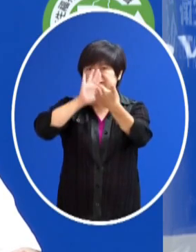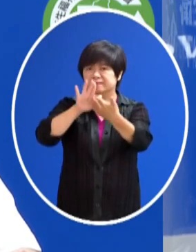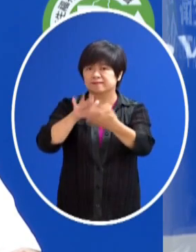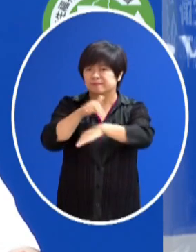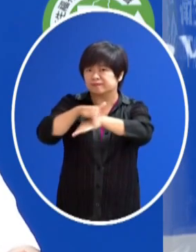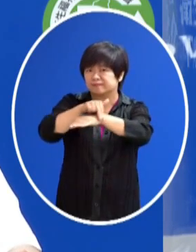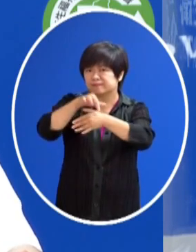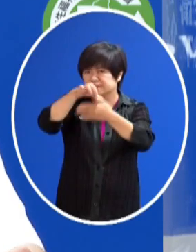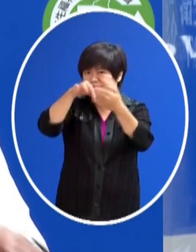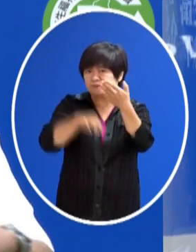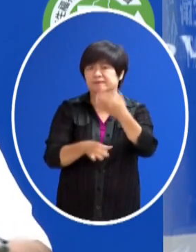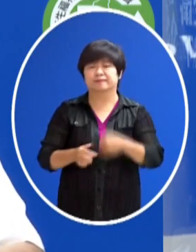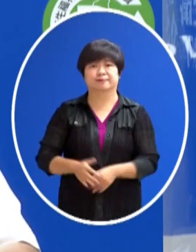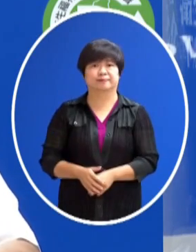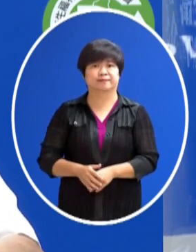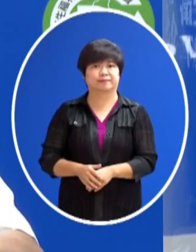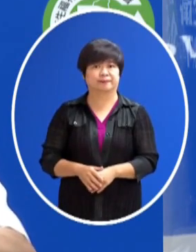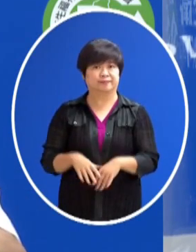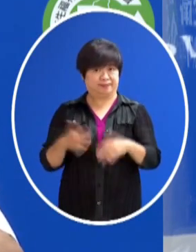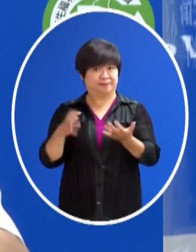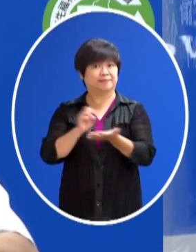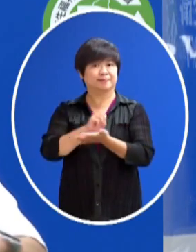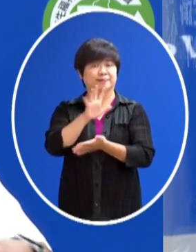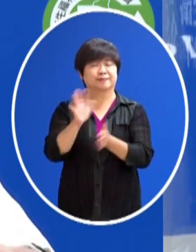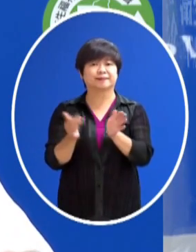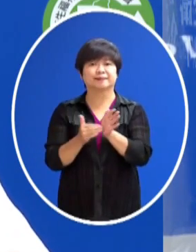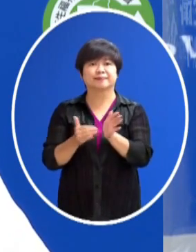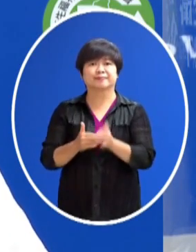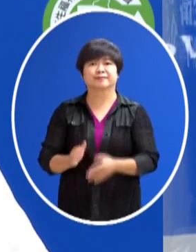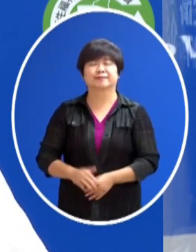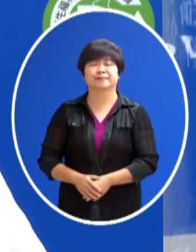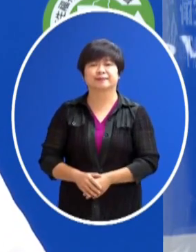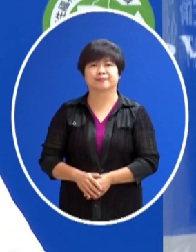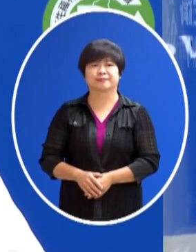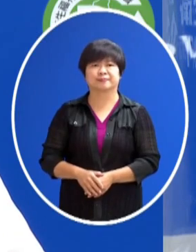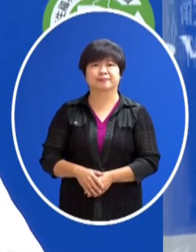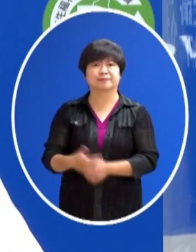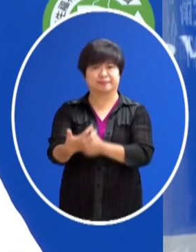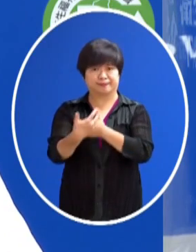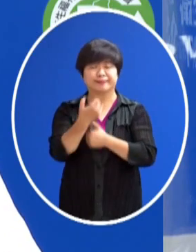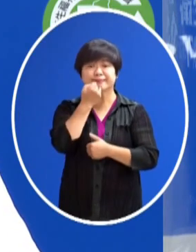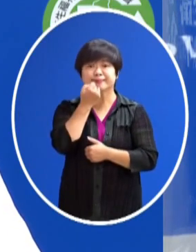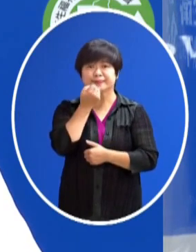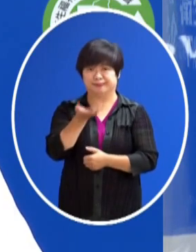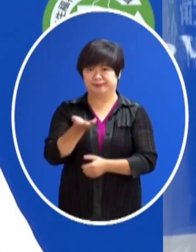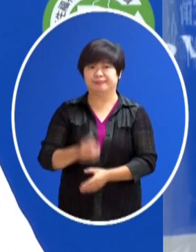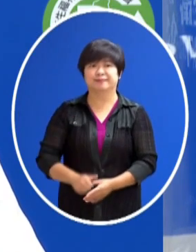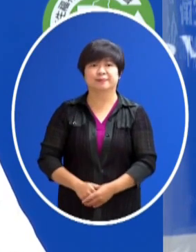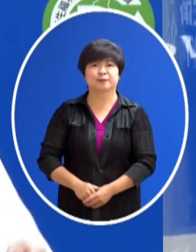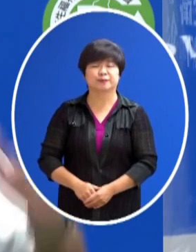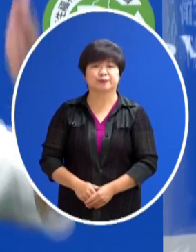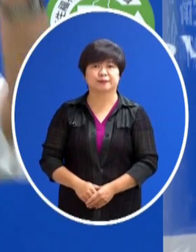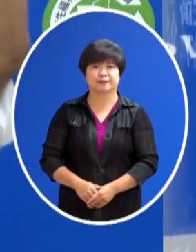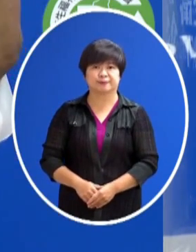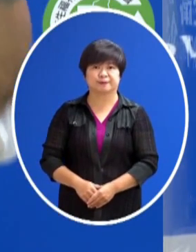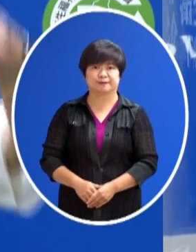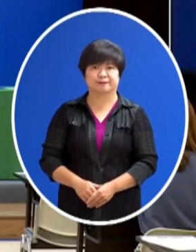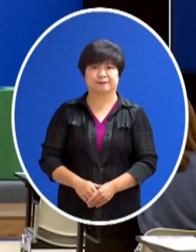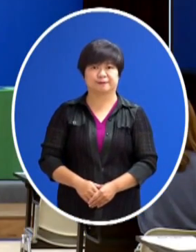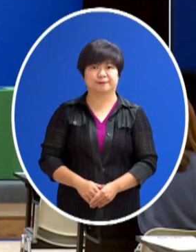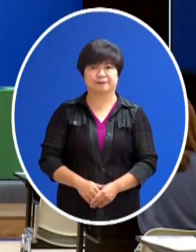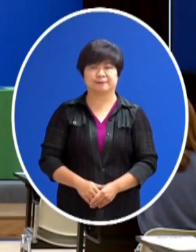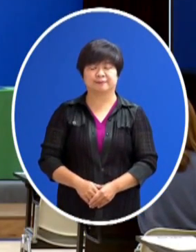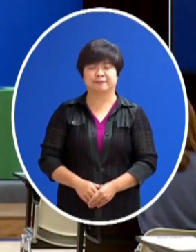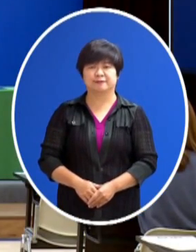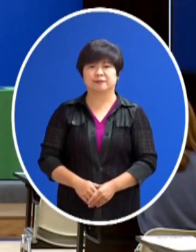第一线作战，会发现很多执行上的一些问题，所以希望说中央还是可以多多听到我们地方上的声音。但其实陈时中